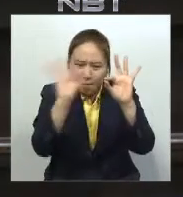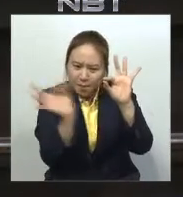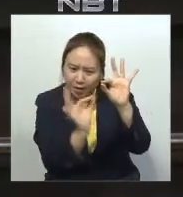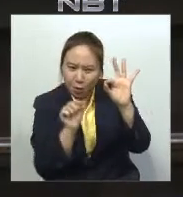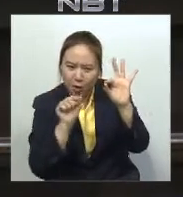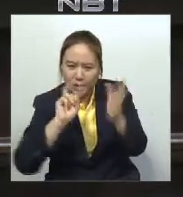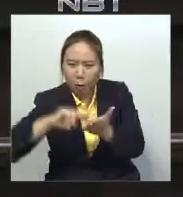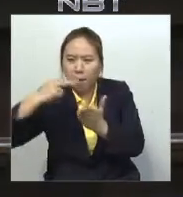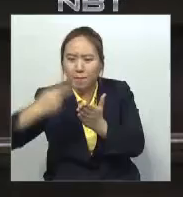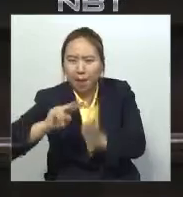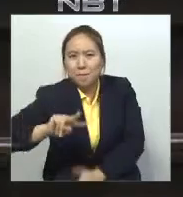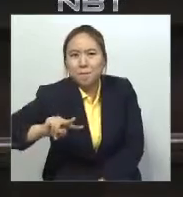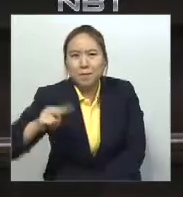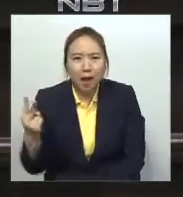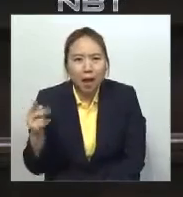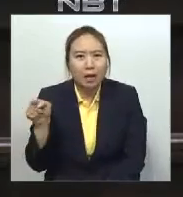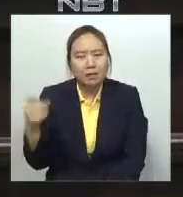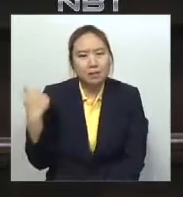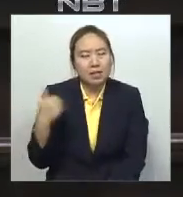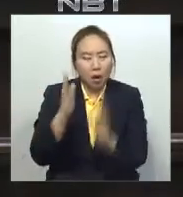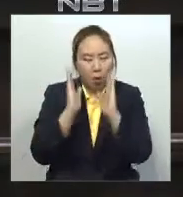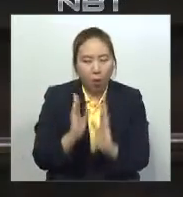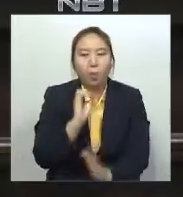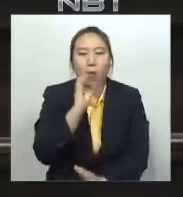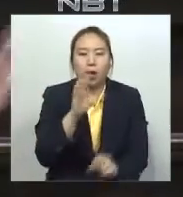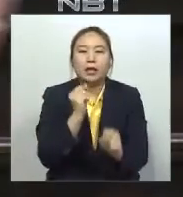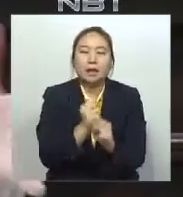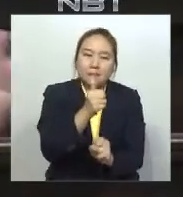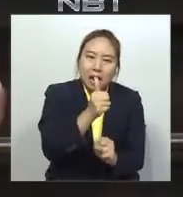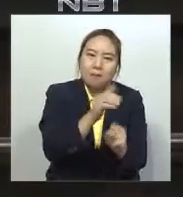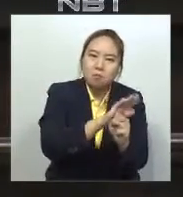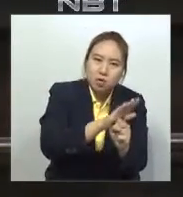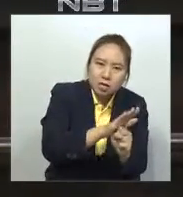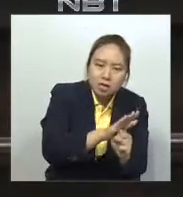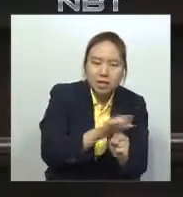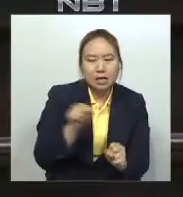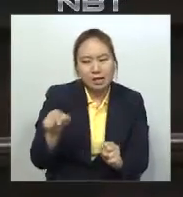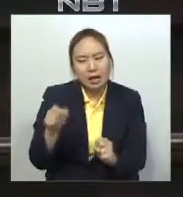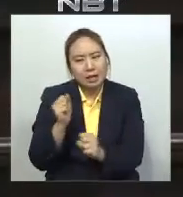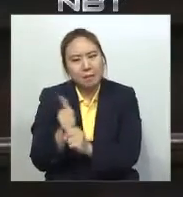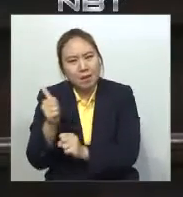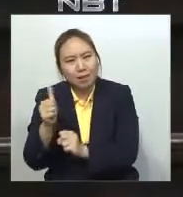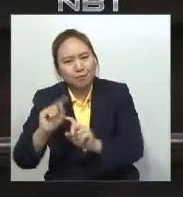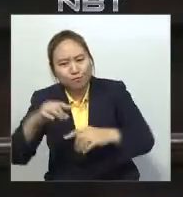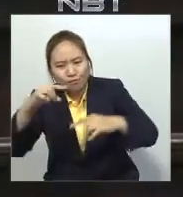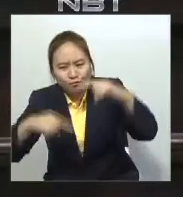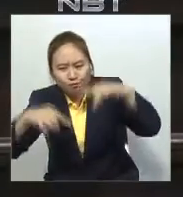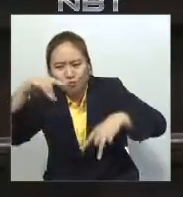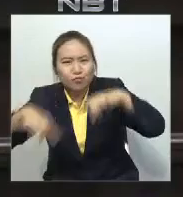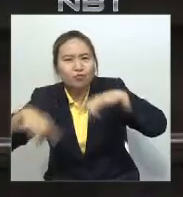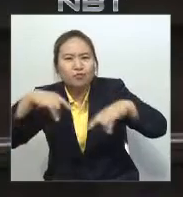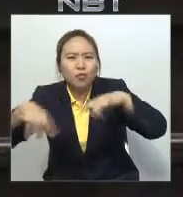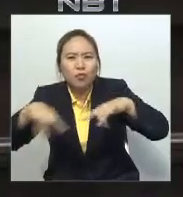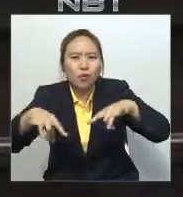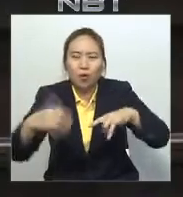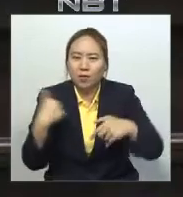ขณะนี้เนี่ยนะคะบางส่วนก็ตีความว่าทำได้ในขอบเขตหนึ่งอีกบางส่วนหนึ่งก็อีกขอบเขตหนึ่งซึ่งอันนี้เนี่ยทางการตีความ